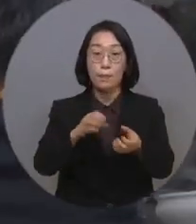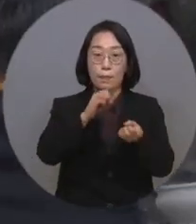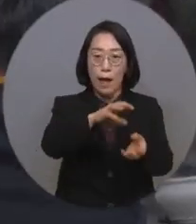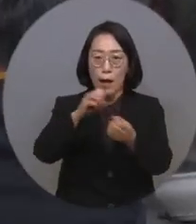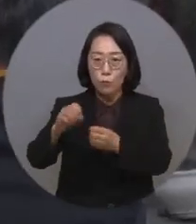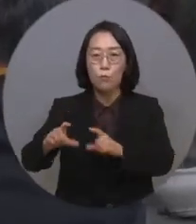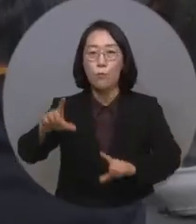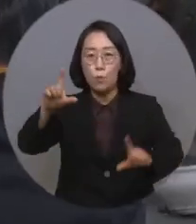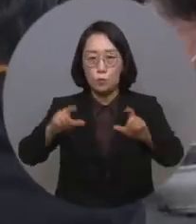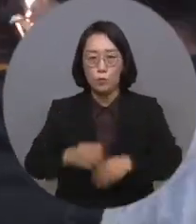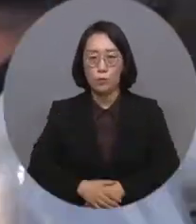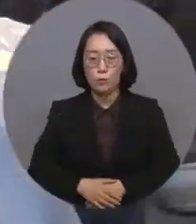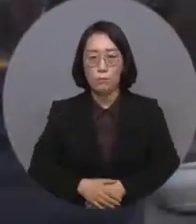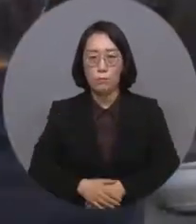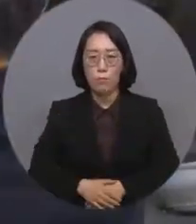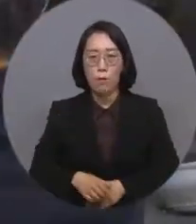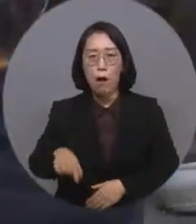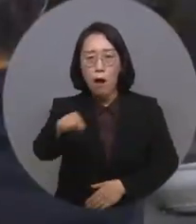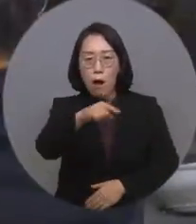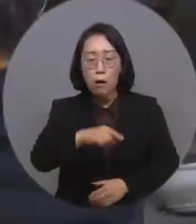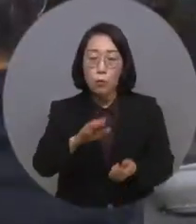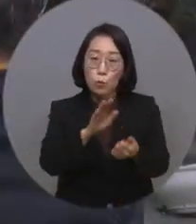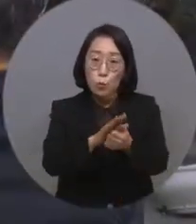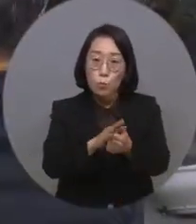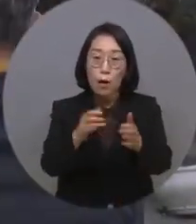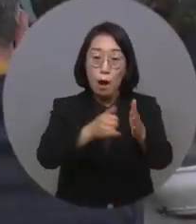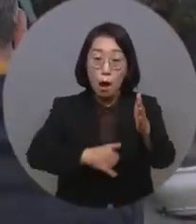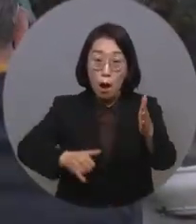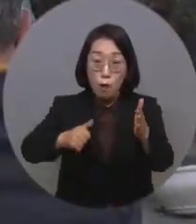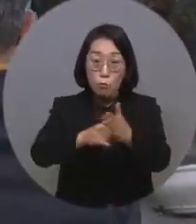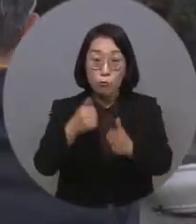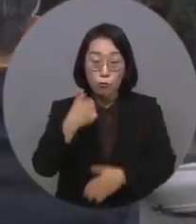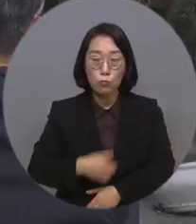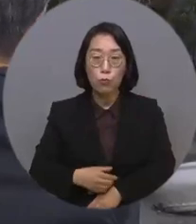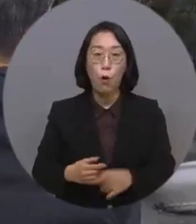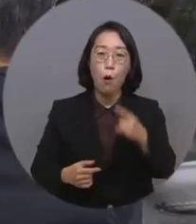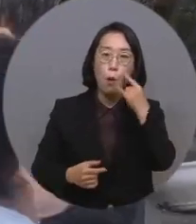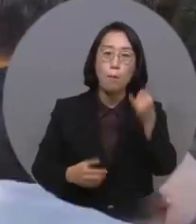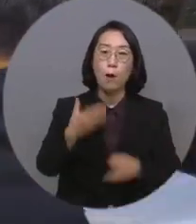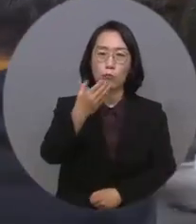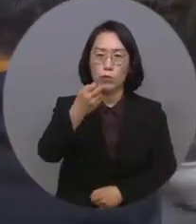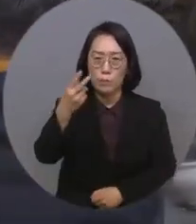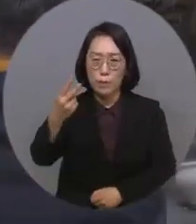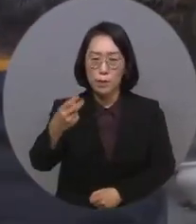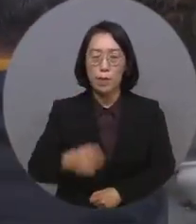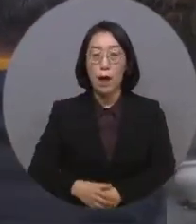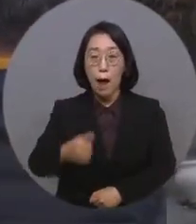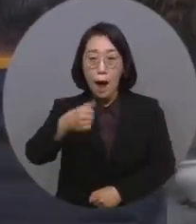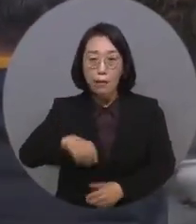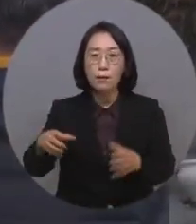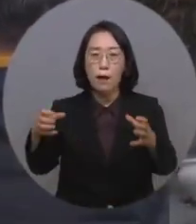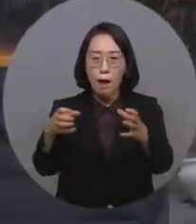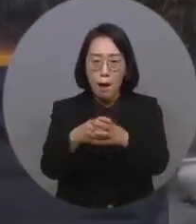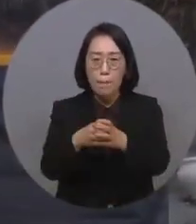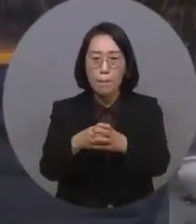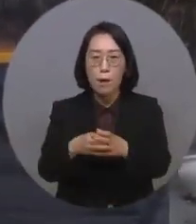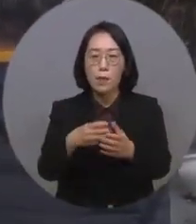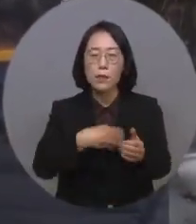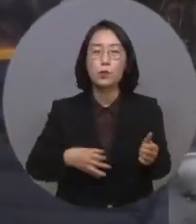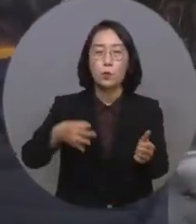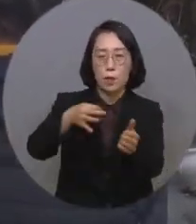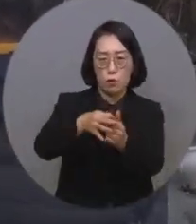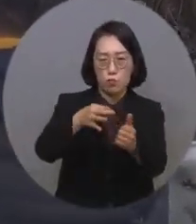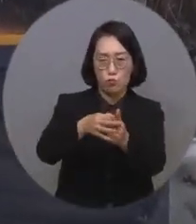수의 가정은 50가정 중 11번째 가구로 92세 어머니와 65세 아들이 함께 사는